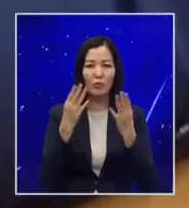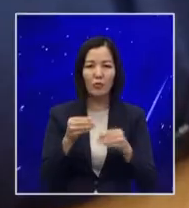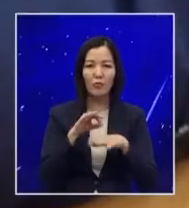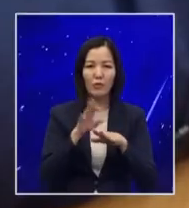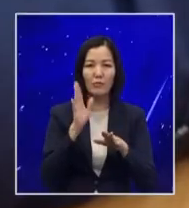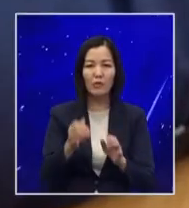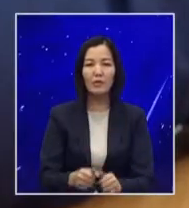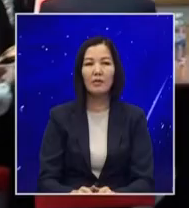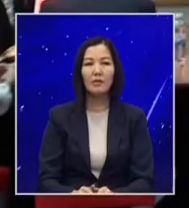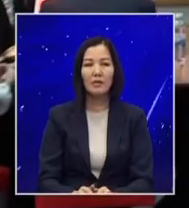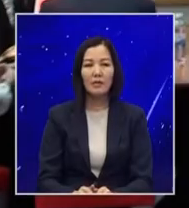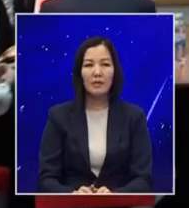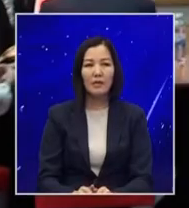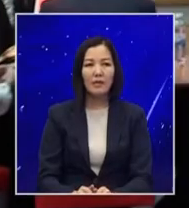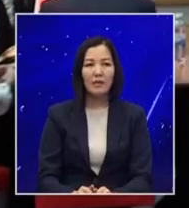өткізбекші.